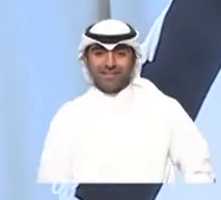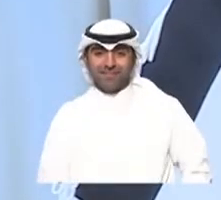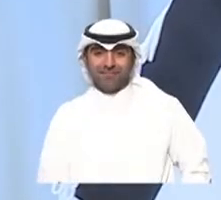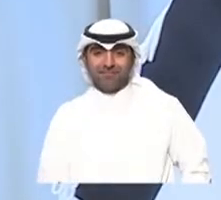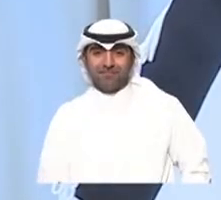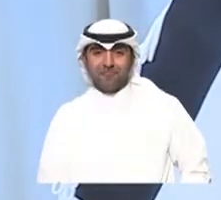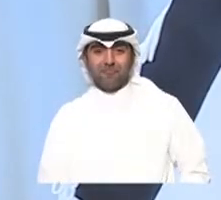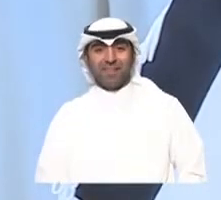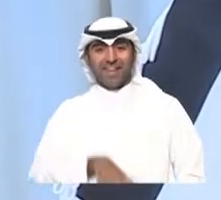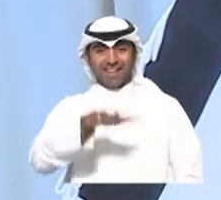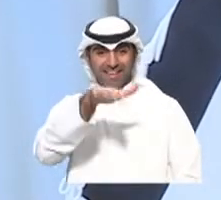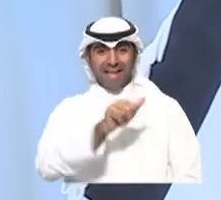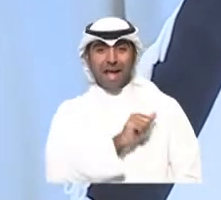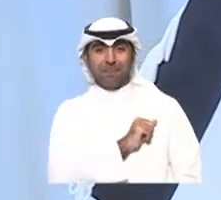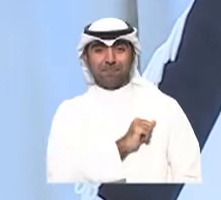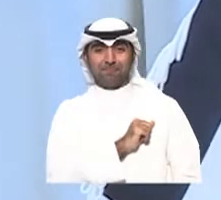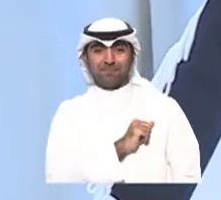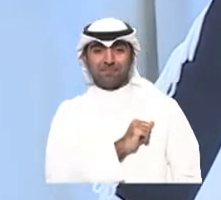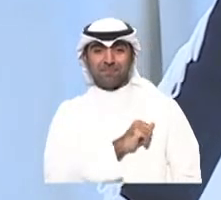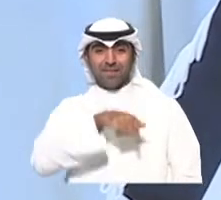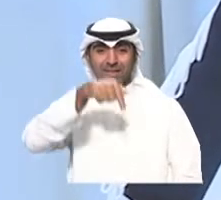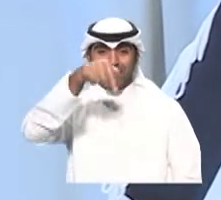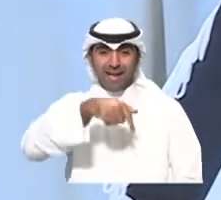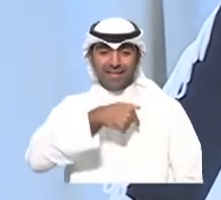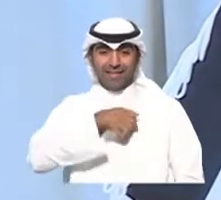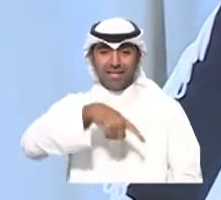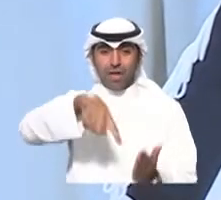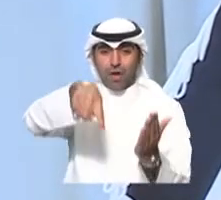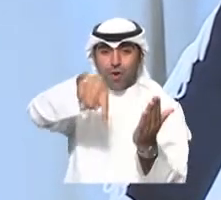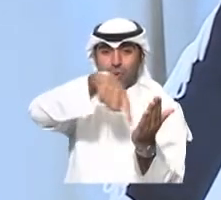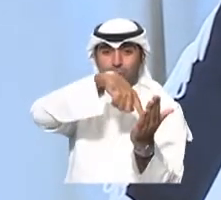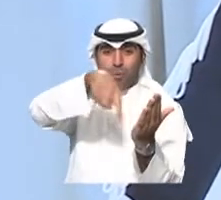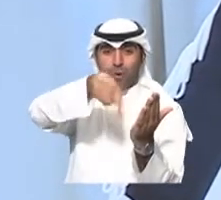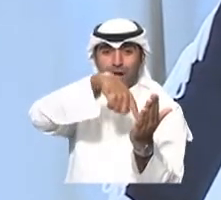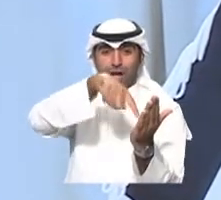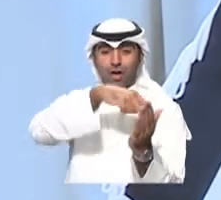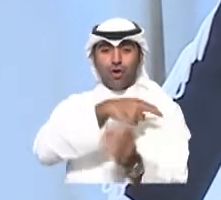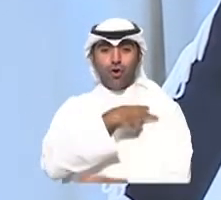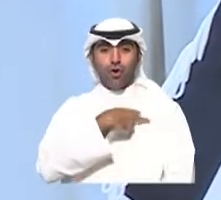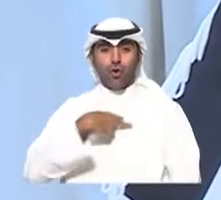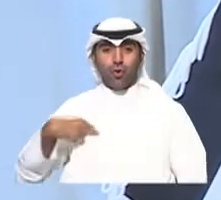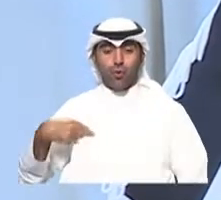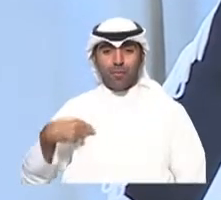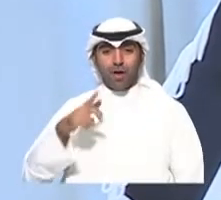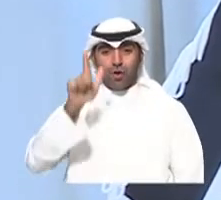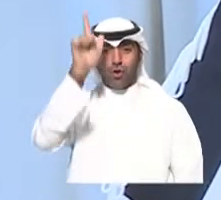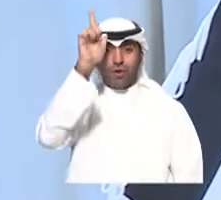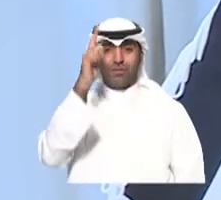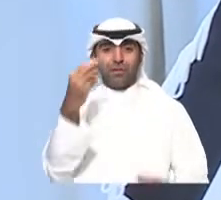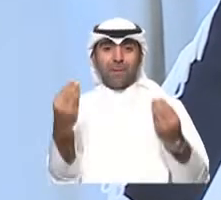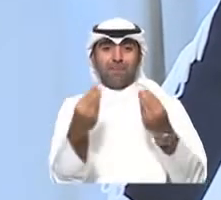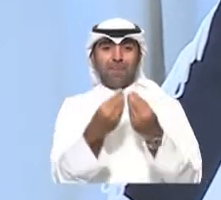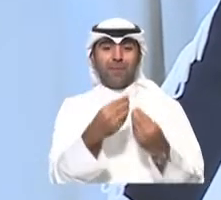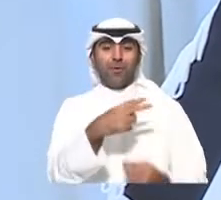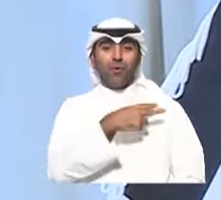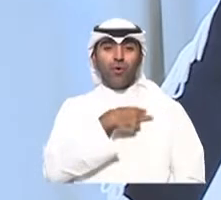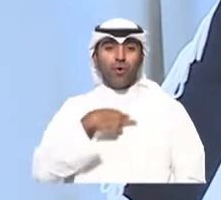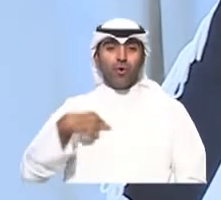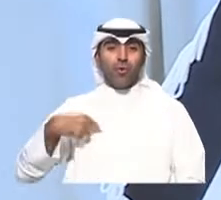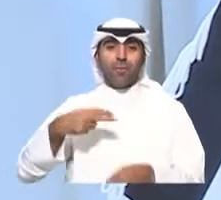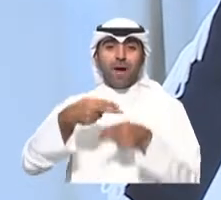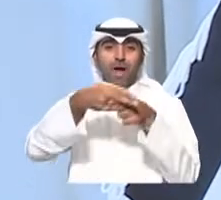اتفاقيتين راح تمكن الحكومة الأردنية من تنفيذ مشروع